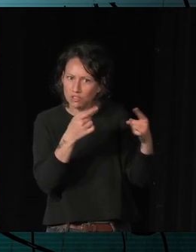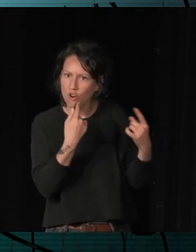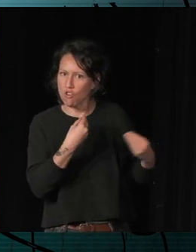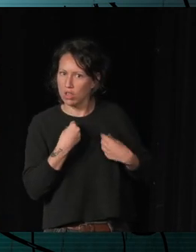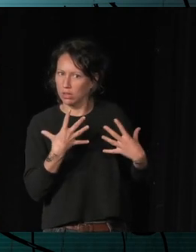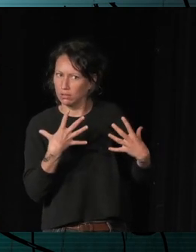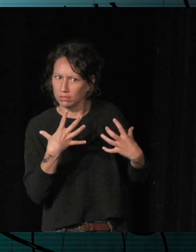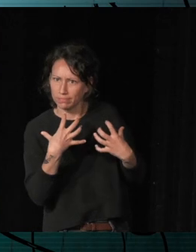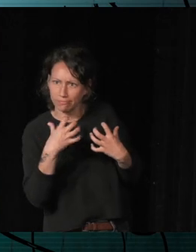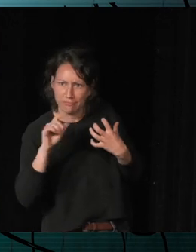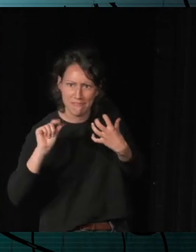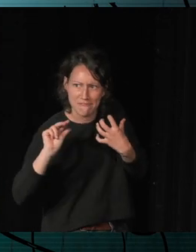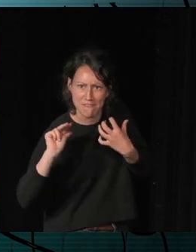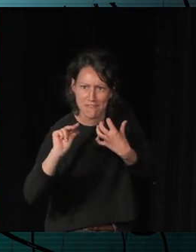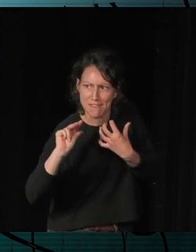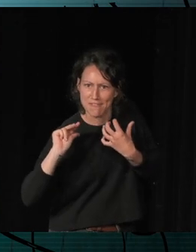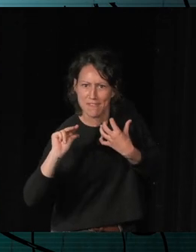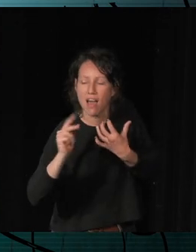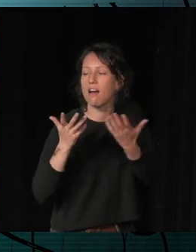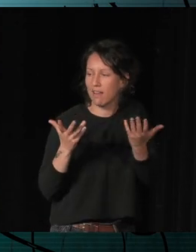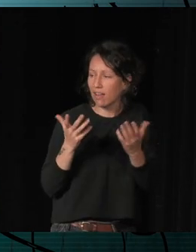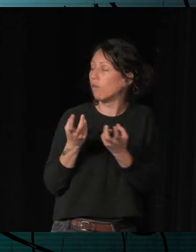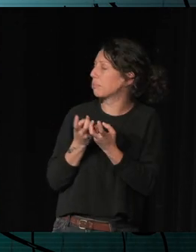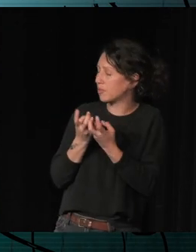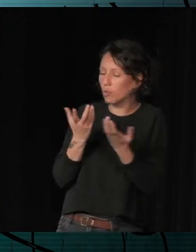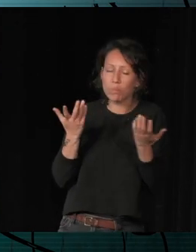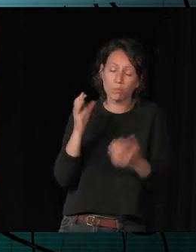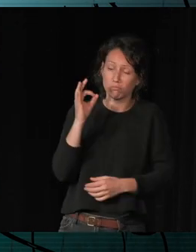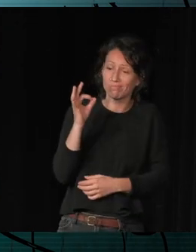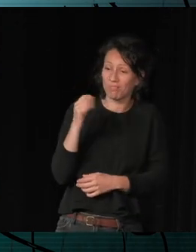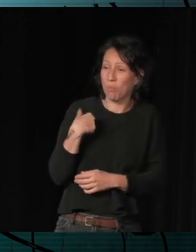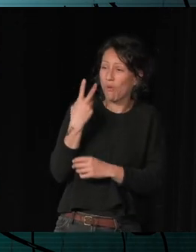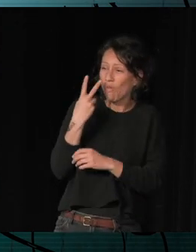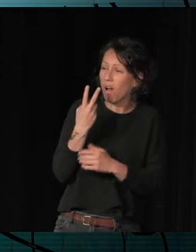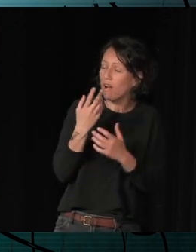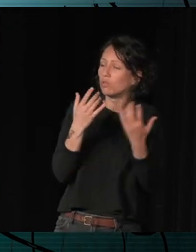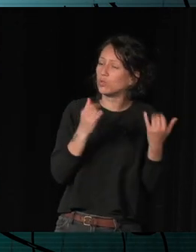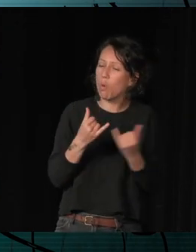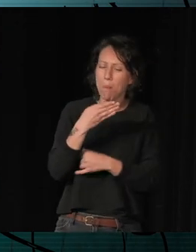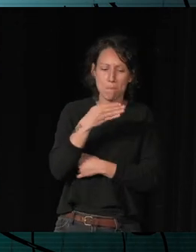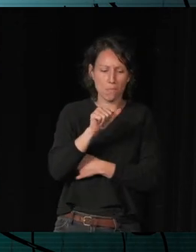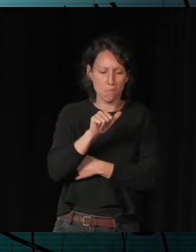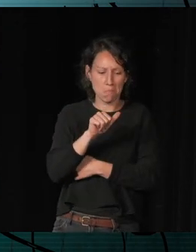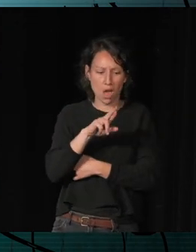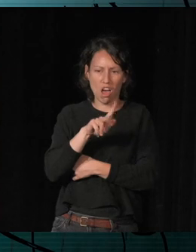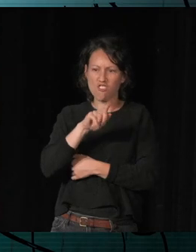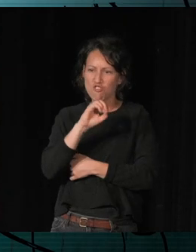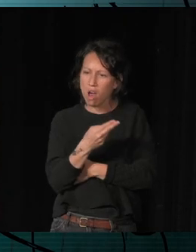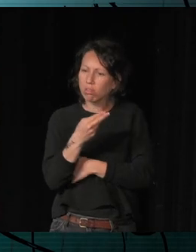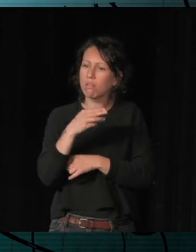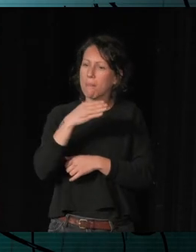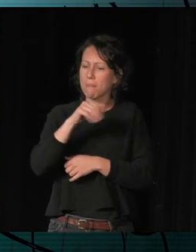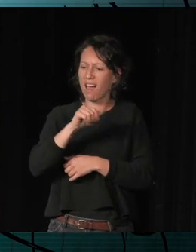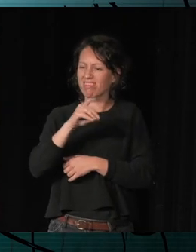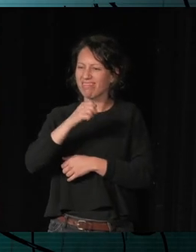tous les temps pour les plus vieux d'entre vous c'est marble manness sur band d'arcade 1985 que ce jeu-là par rapport au jeu de